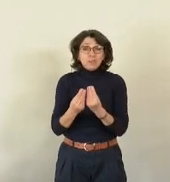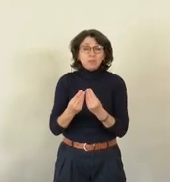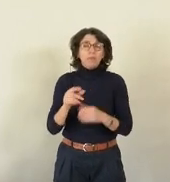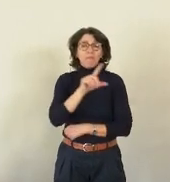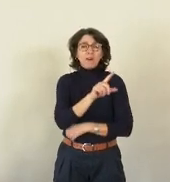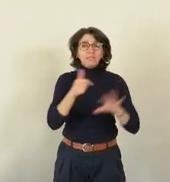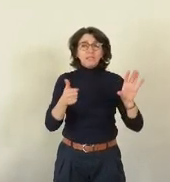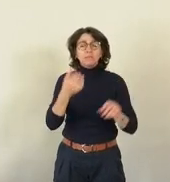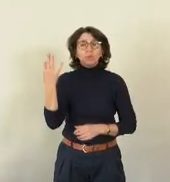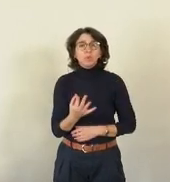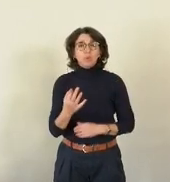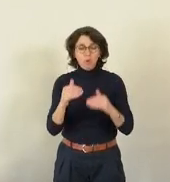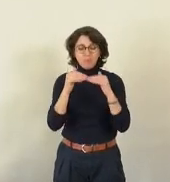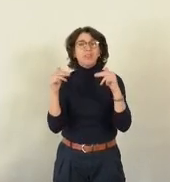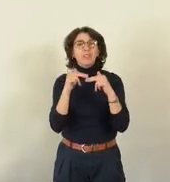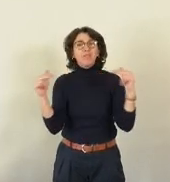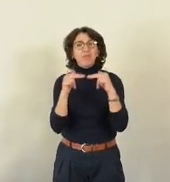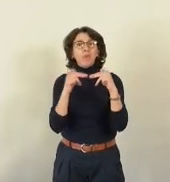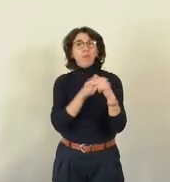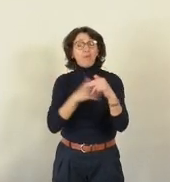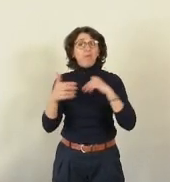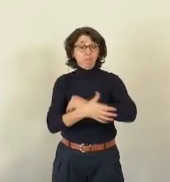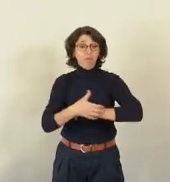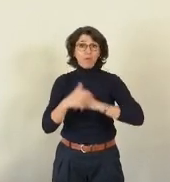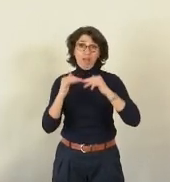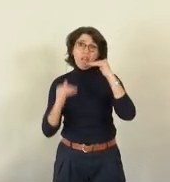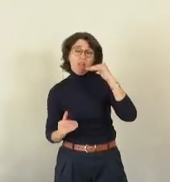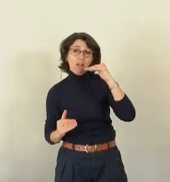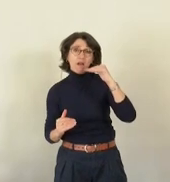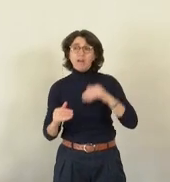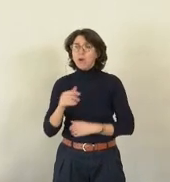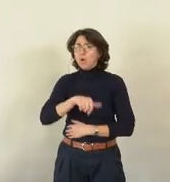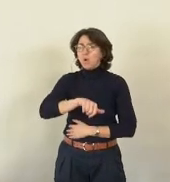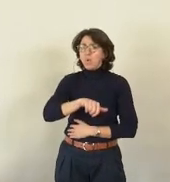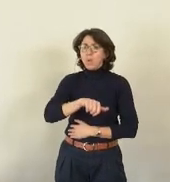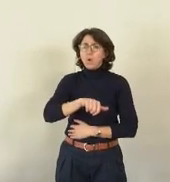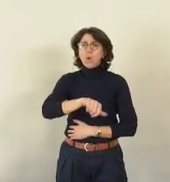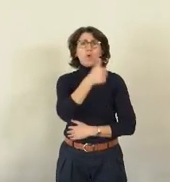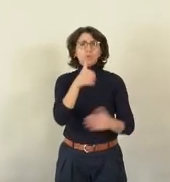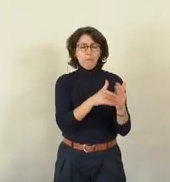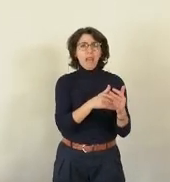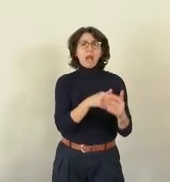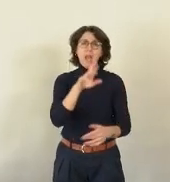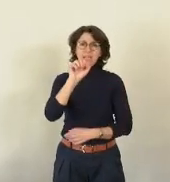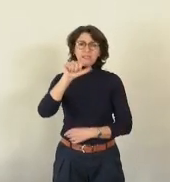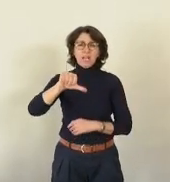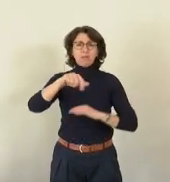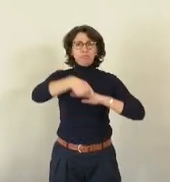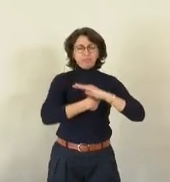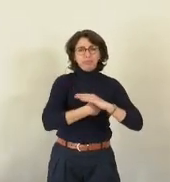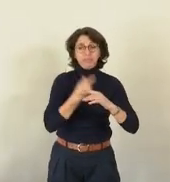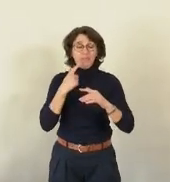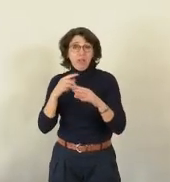dont 11000 exploitants perçoivent le RSA une population très exposée aux maladies professionnelles au